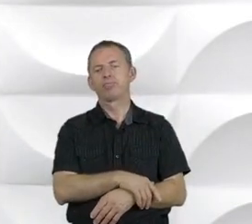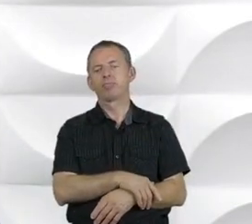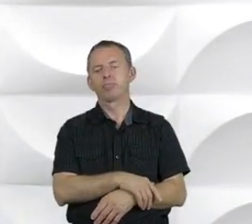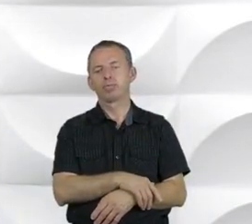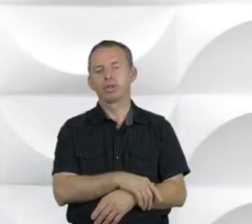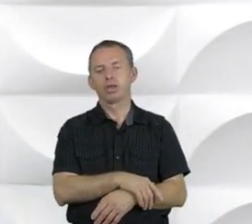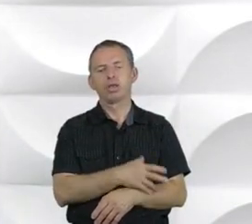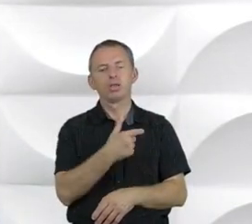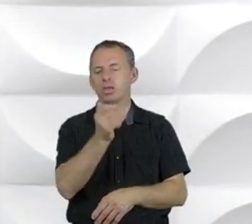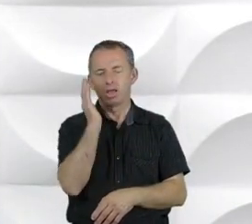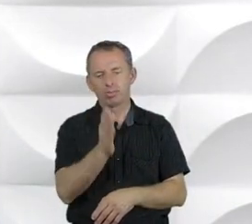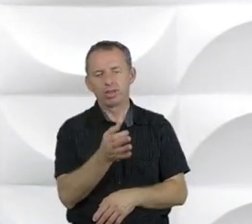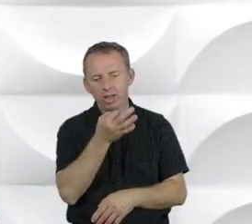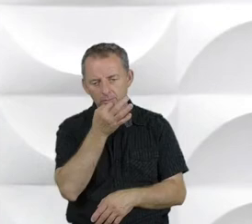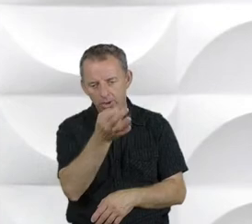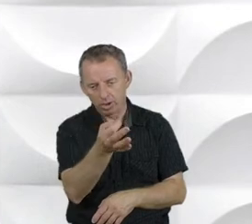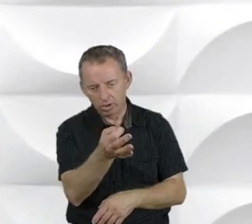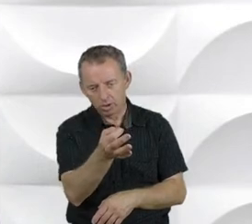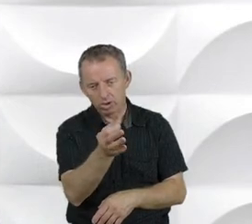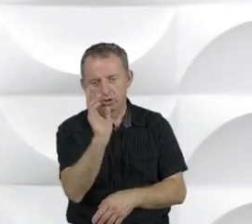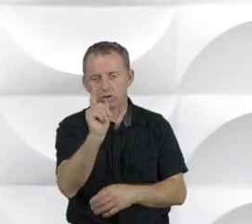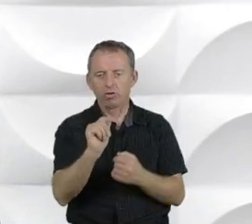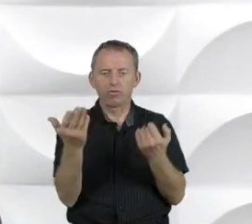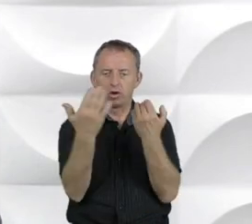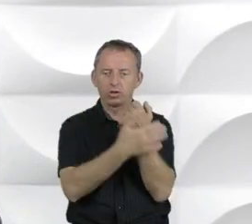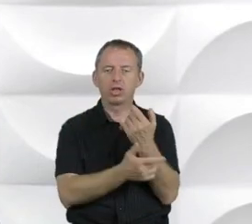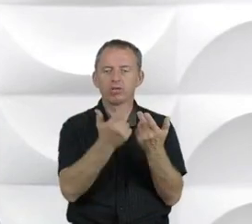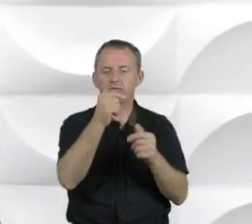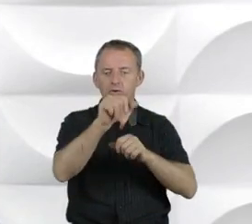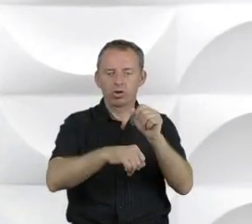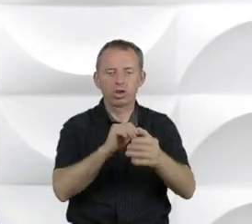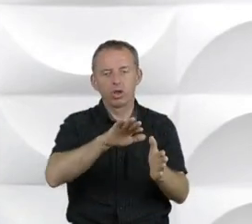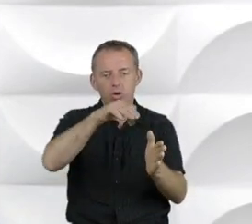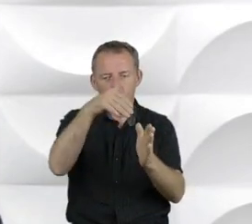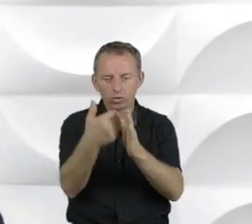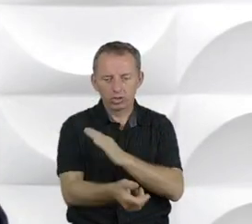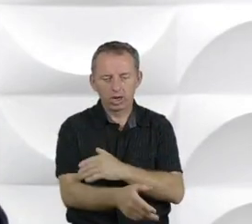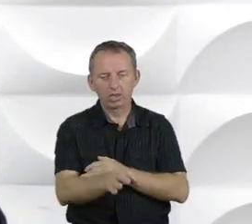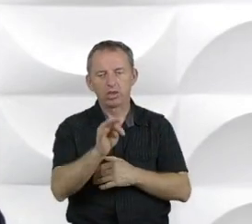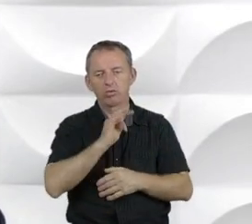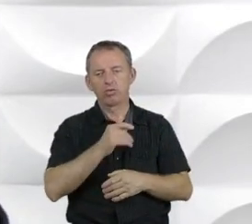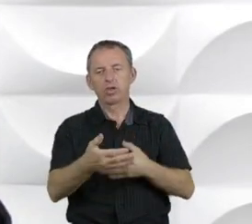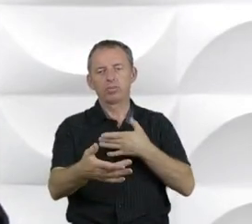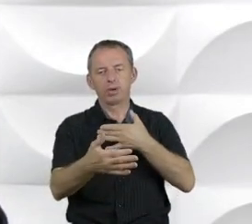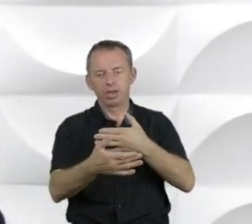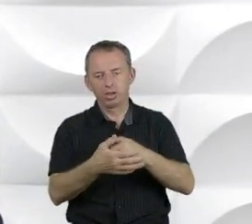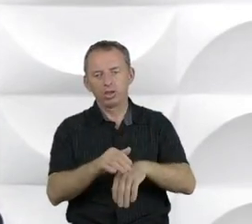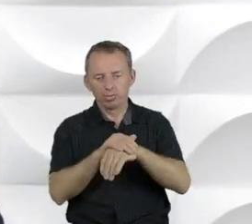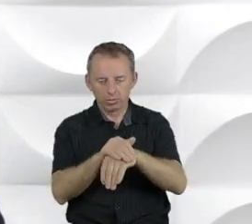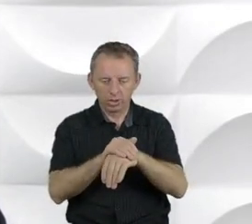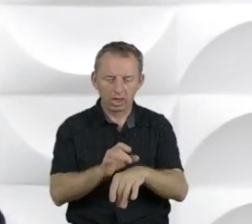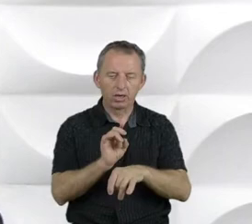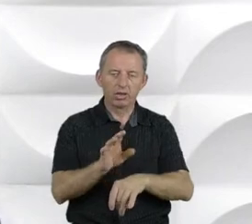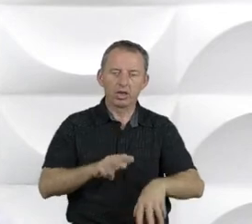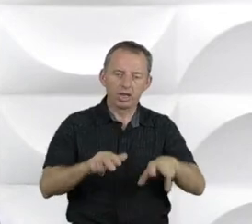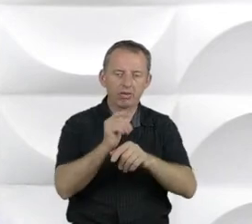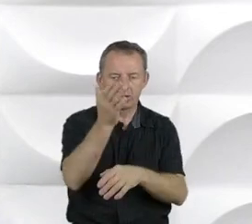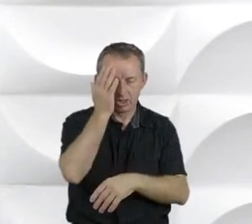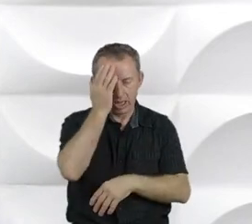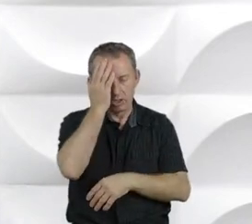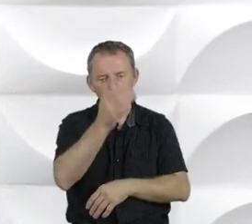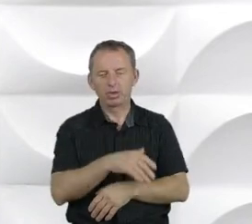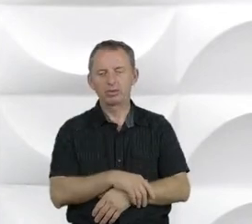Nie będę pytał, czy ktoś w ostatnich 2 latach utracił swoich bliskich, przyjaciół, krewnych, znajomych.